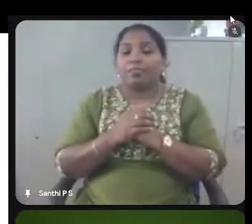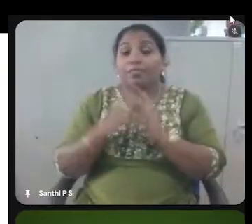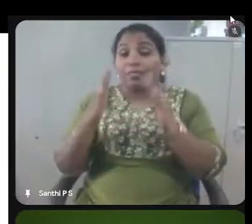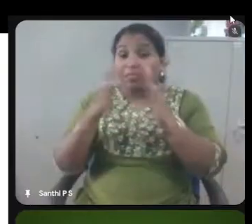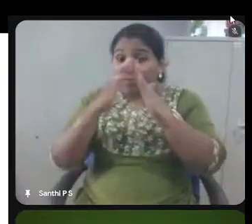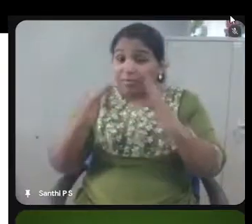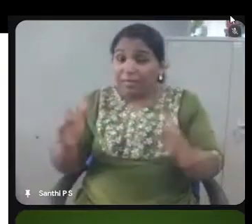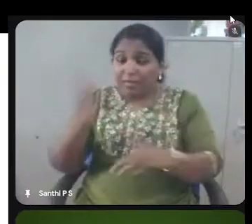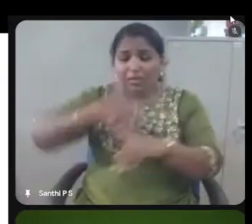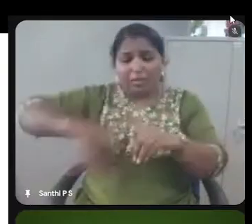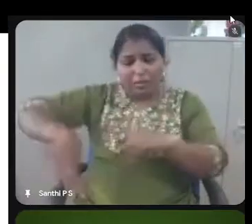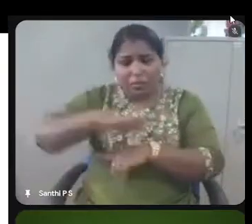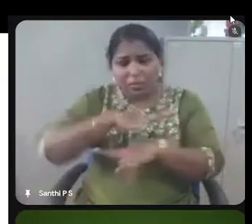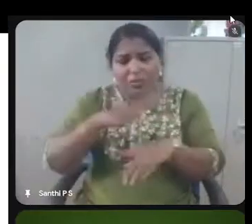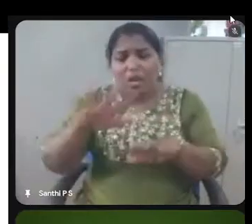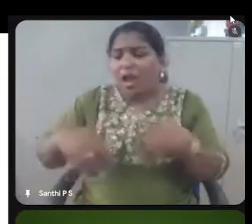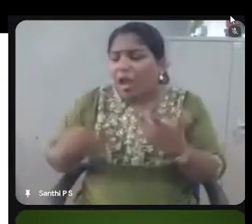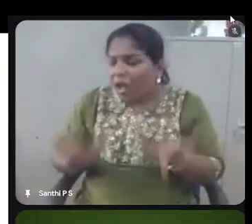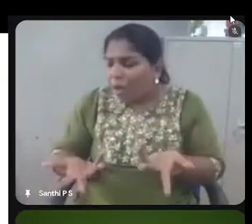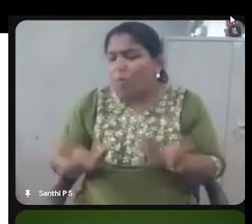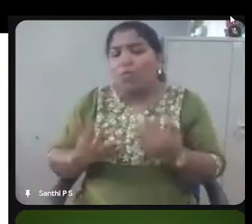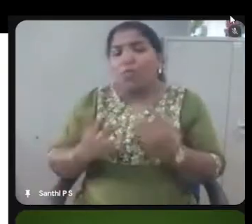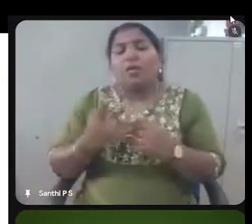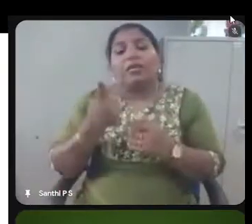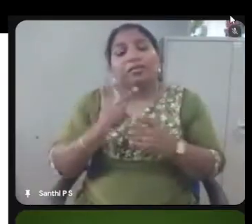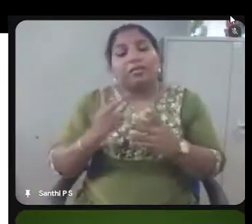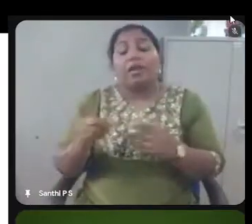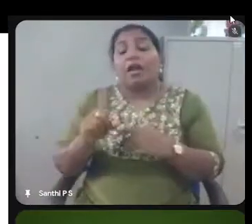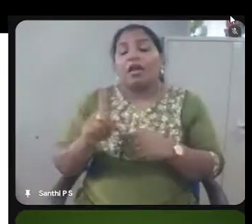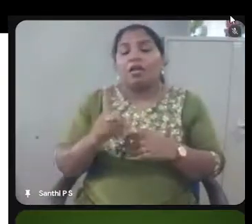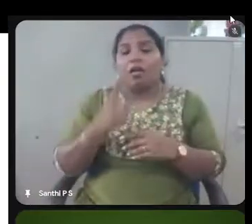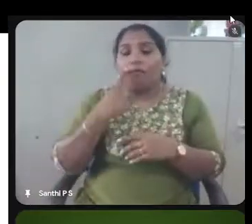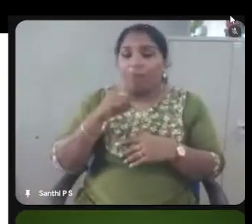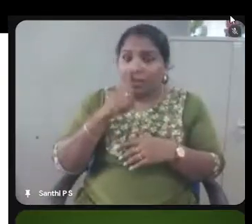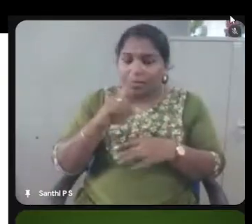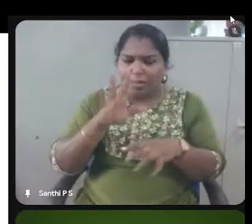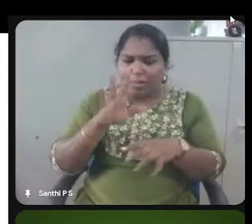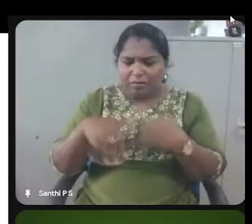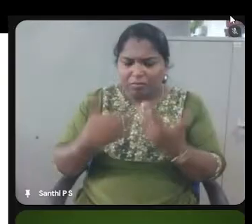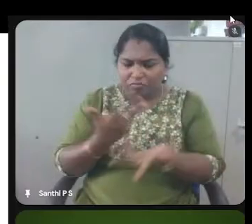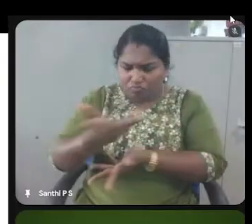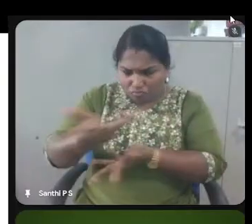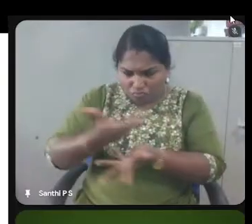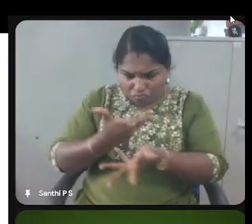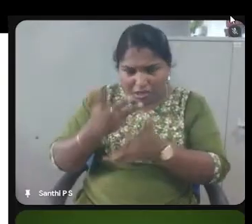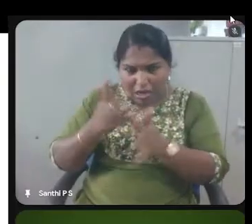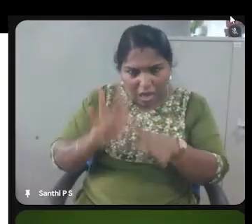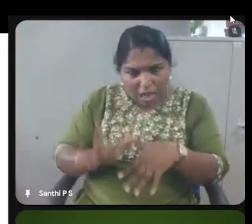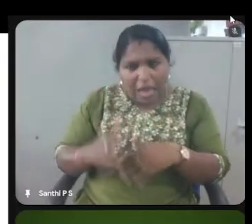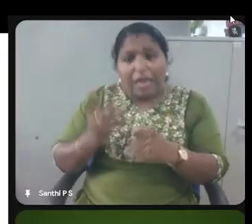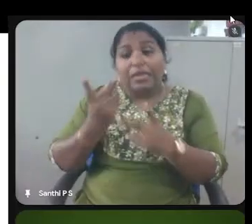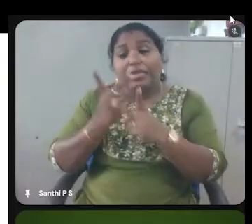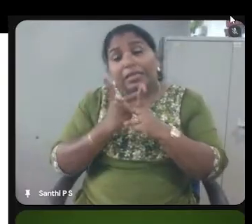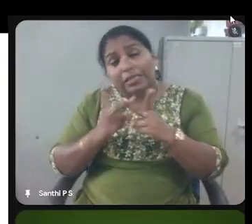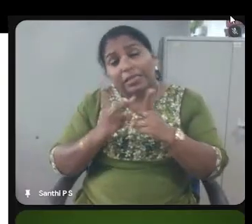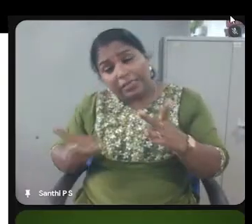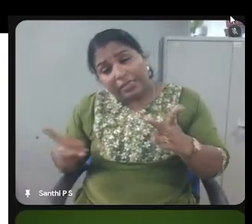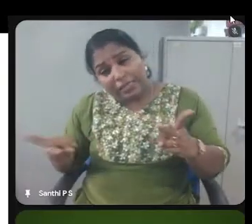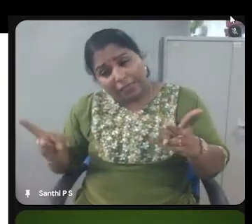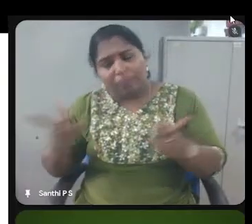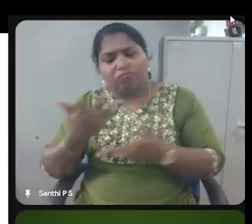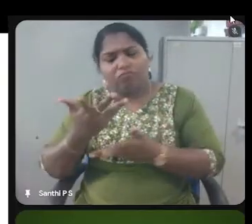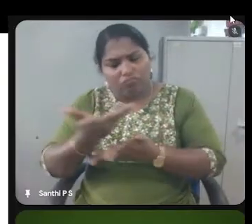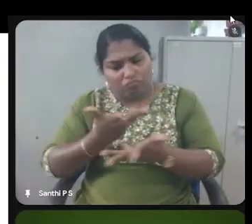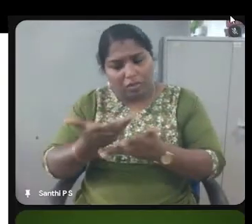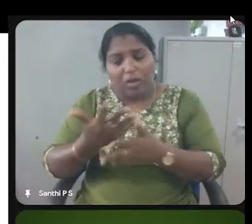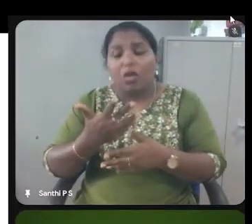ആ ഒരു എൻവിറോൺമെന്റൽ സിറ്റുവേഷൻ എങ്ങനെയാണ്, സോ പാരന്റും അതിൽ ഇന്ററാക്ട് ആവുന്നുണ്ടോ, അതെല്ലാം നോക്കണം. സോ നമ്മൾ ഒരു